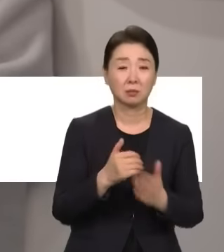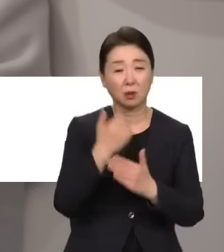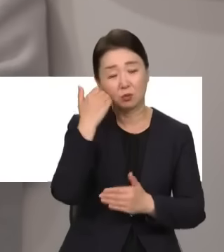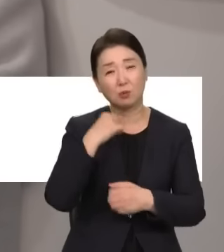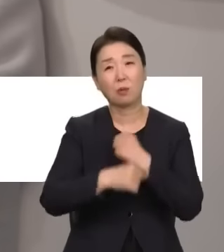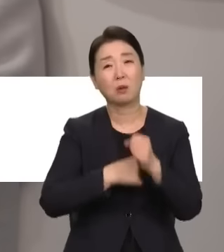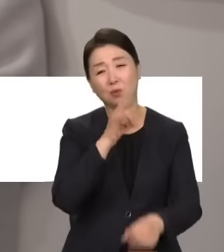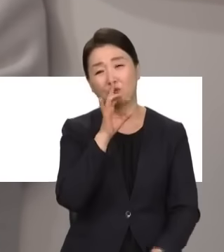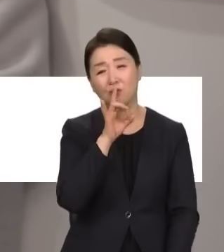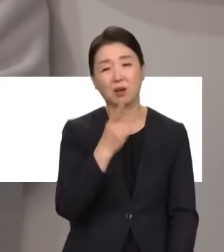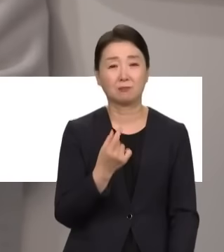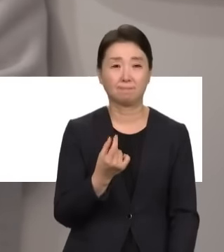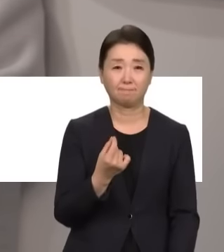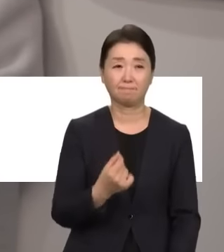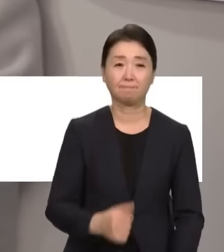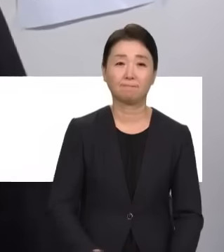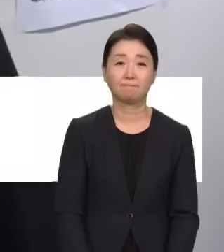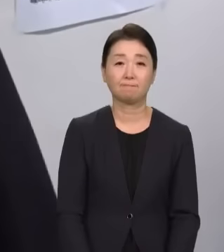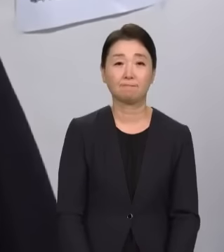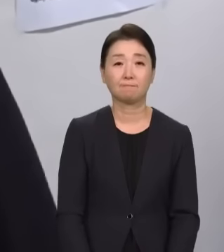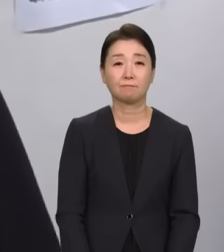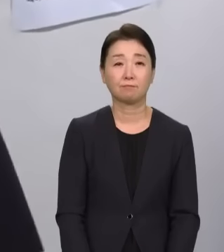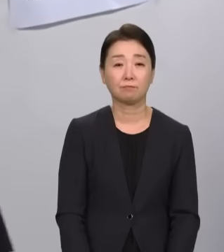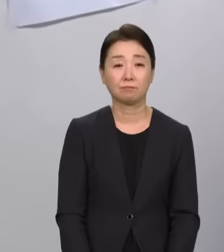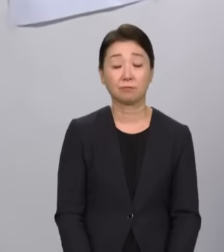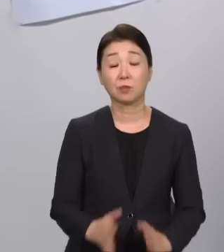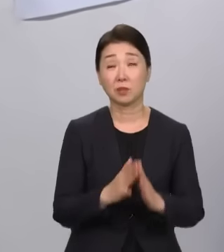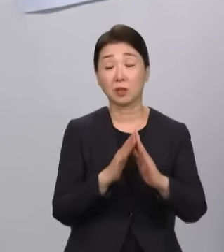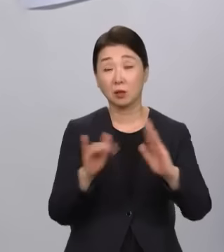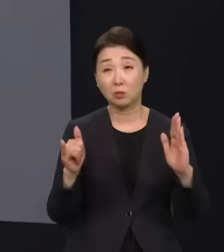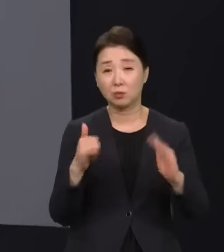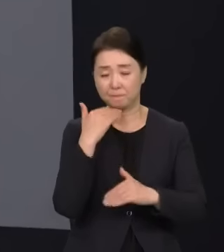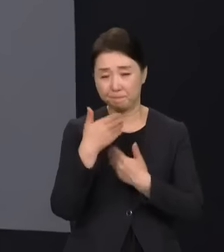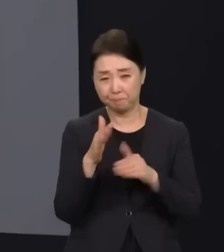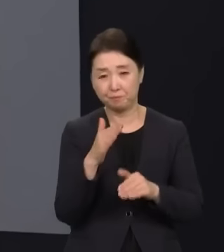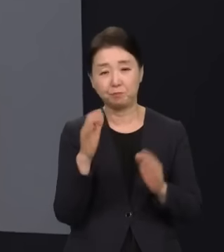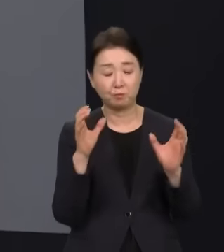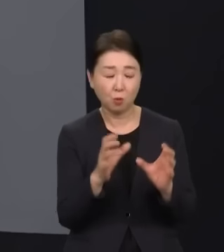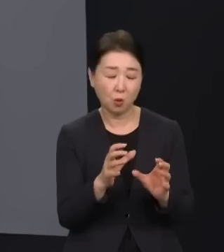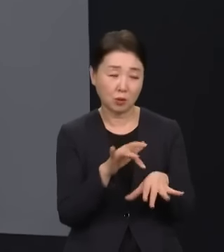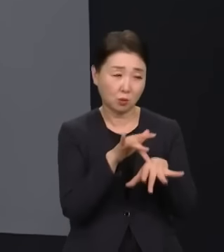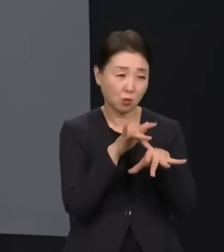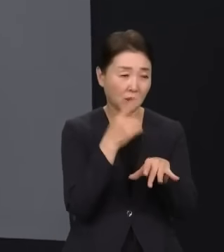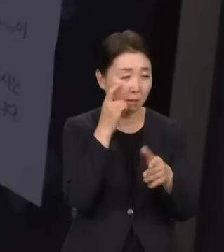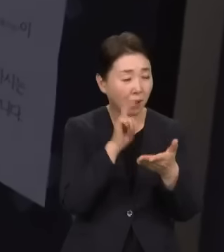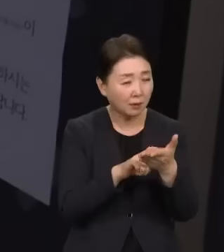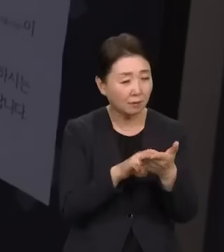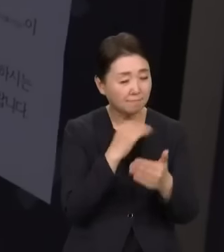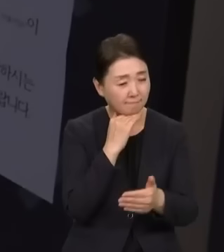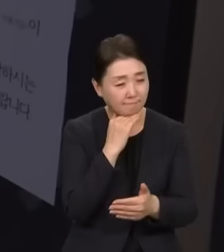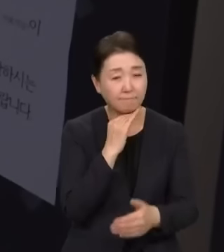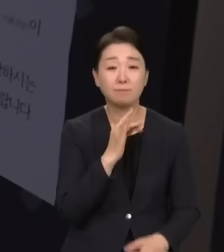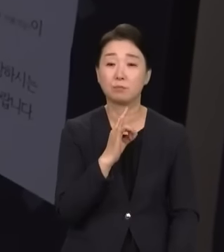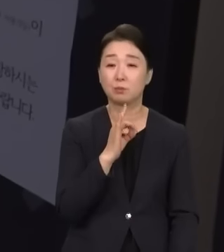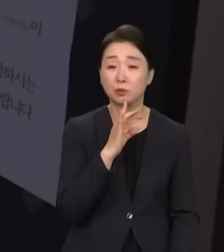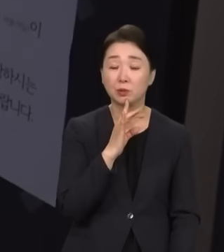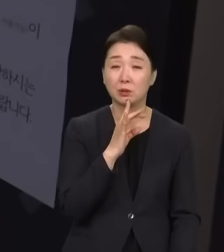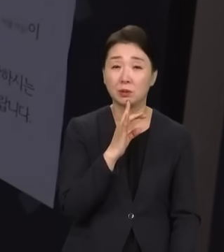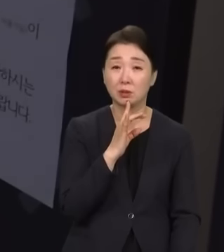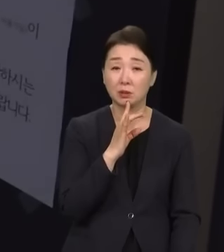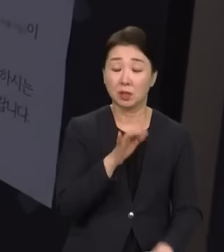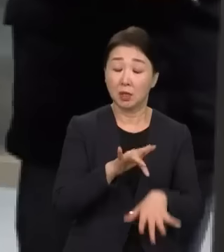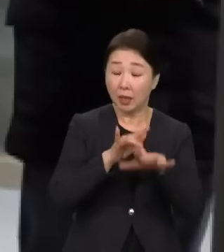마음대로 할 수 있는 부분이 아니지 않습니까? 가족들은 대기실에 모여 실종자 발견 소식을 기다릴 뿐입니다. 실종자 가족